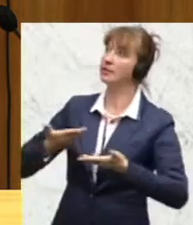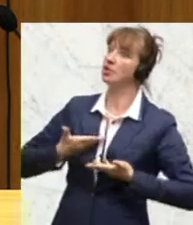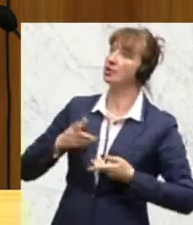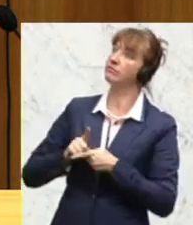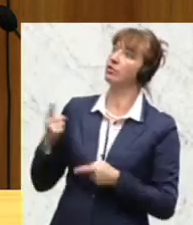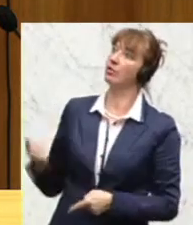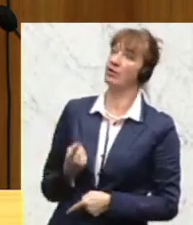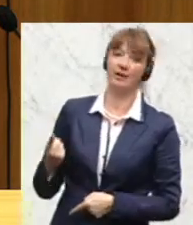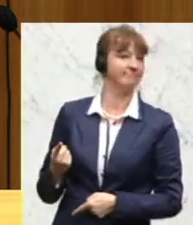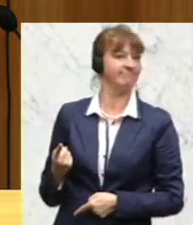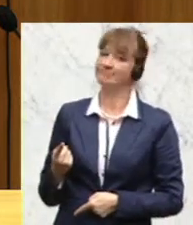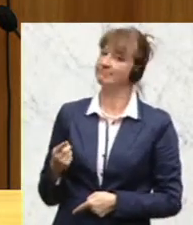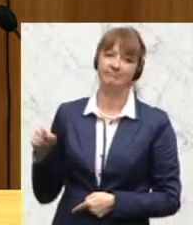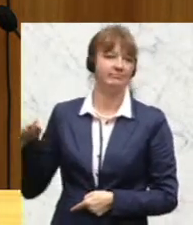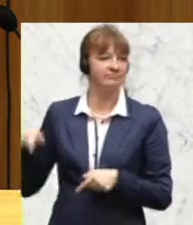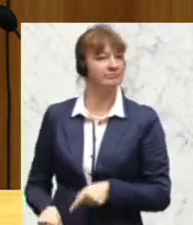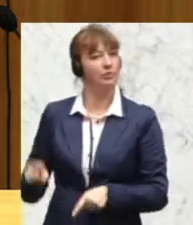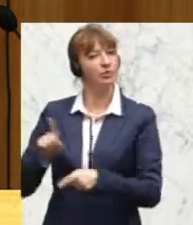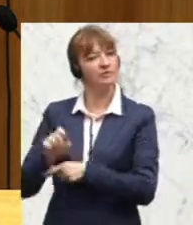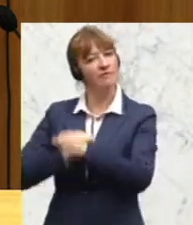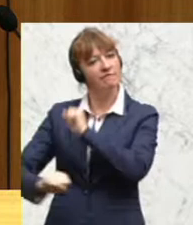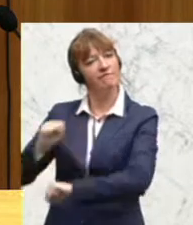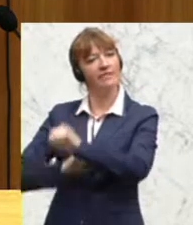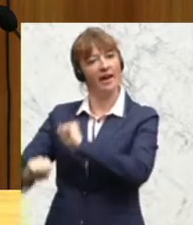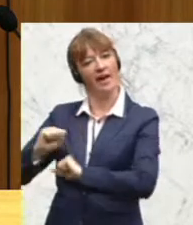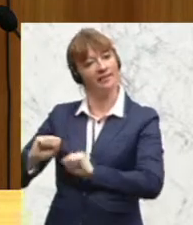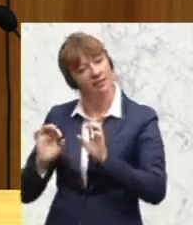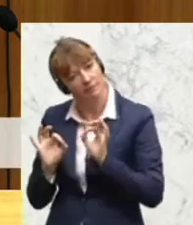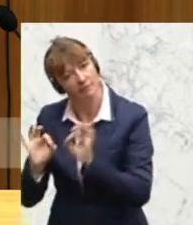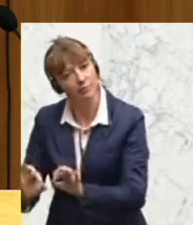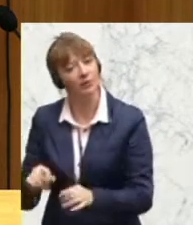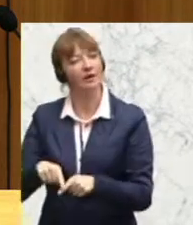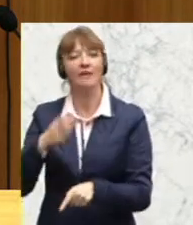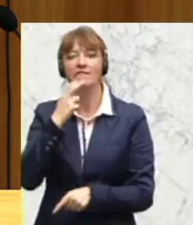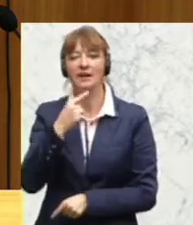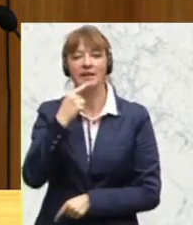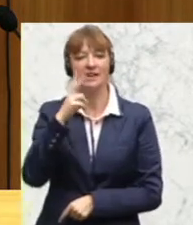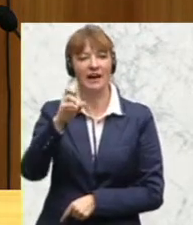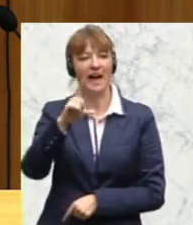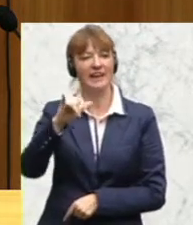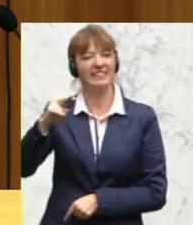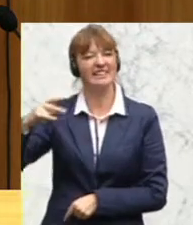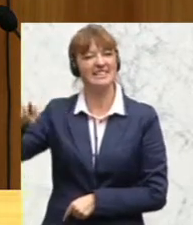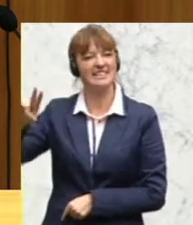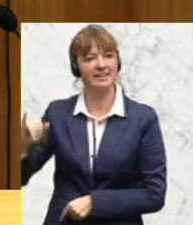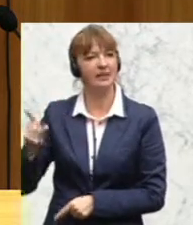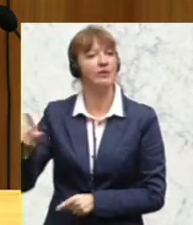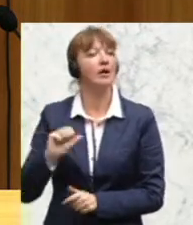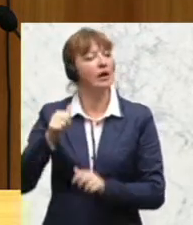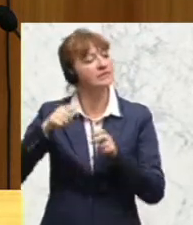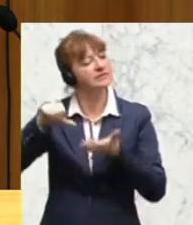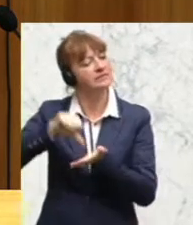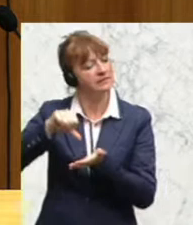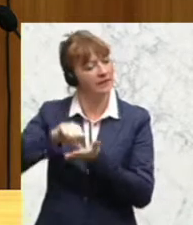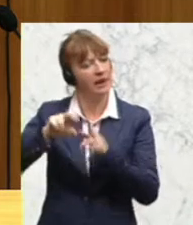und verteidigt werden. Dieses Zitat stammt von Heinz Galinski, dem ersten und langjährigen Präsidenten des Zentralrats der